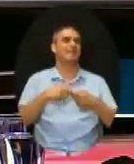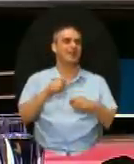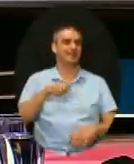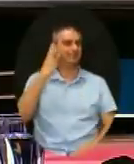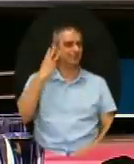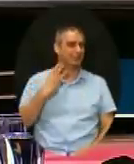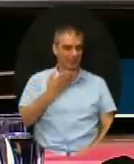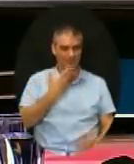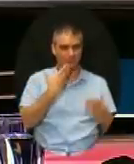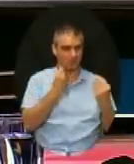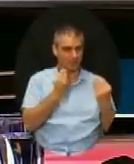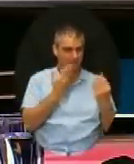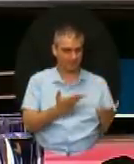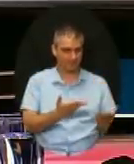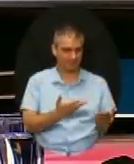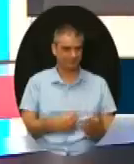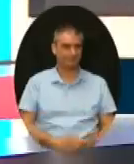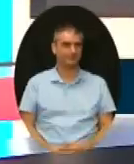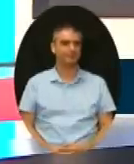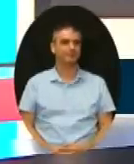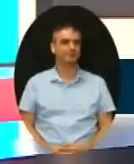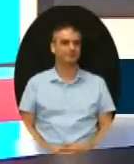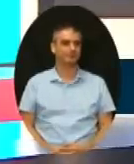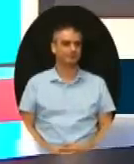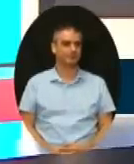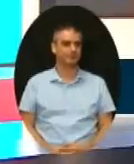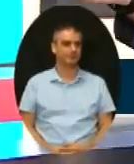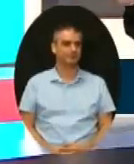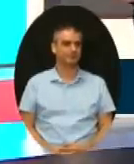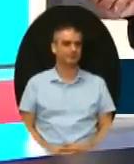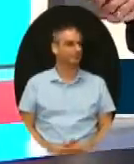יחימוביץ', תודה רבה לך על הדברים האלה. תודה רבה. ואנחנו, הערכה שלכם,